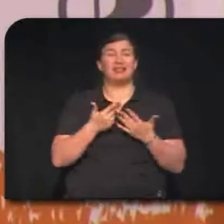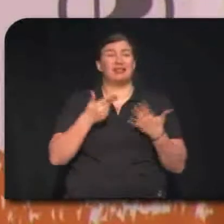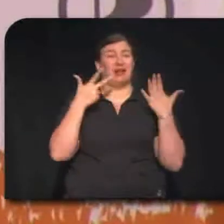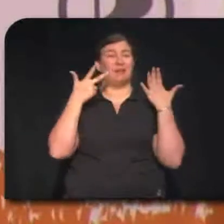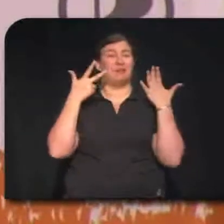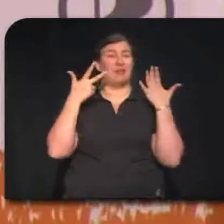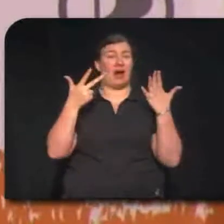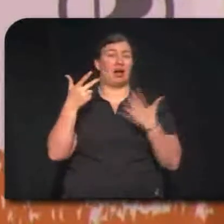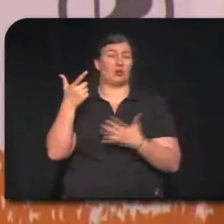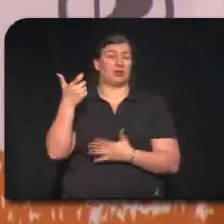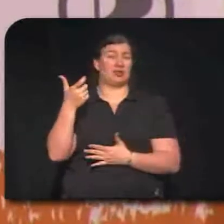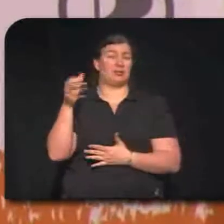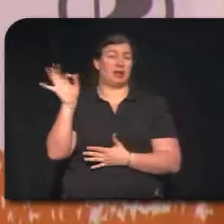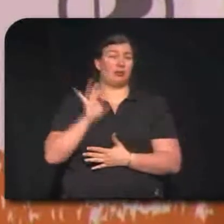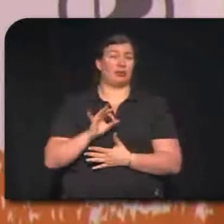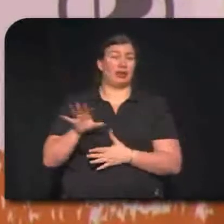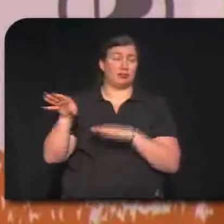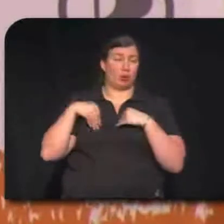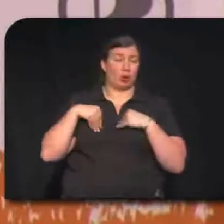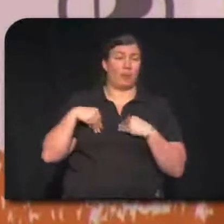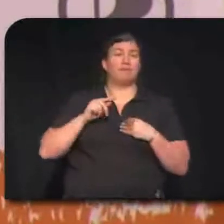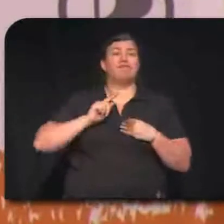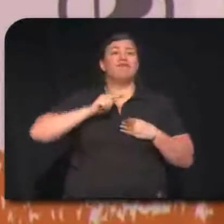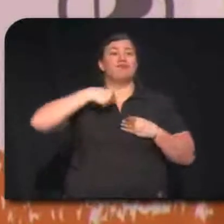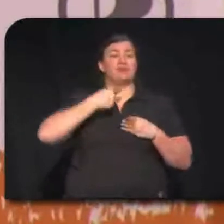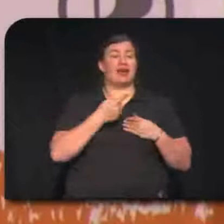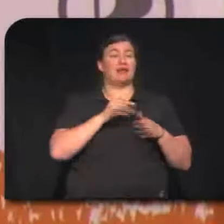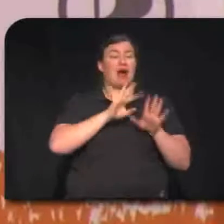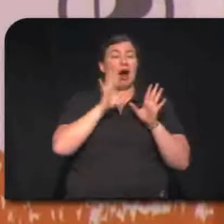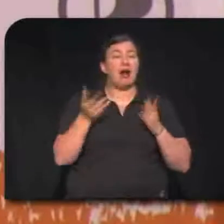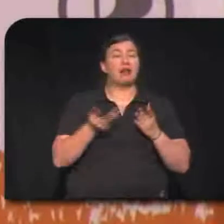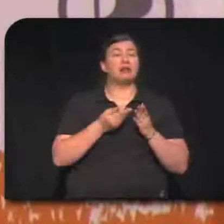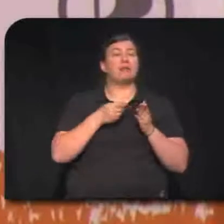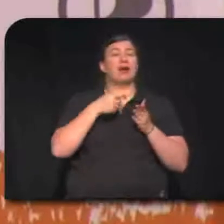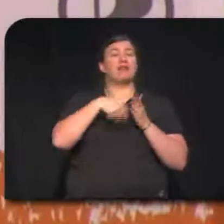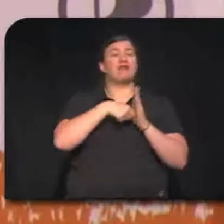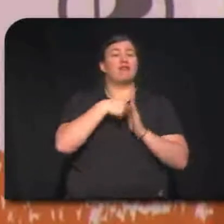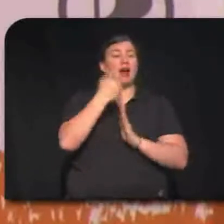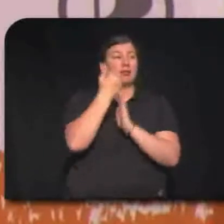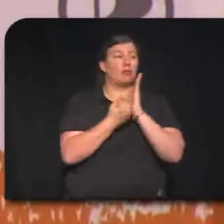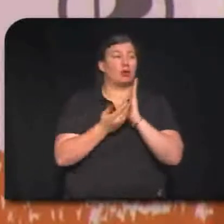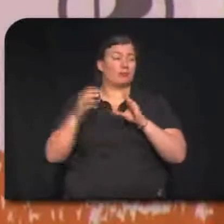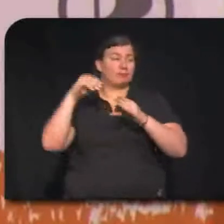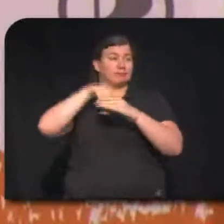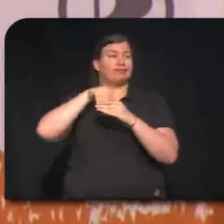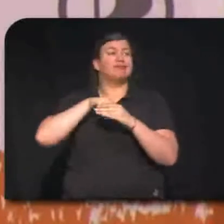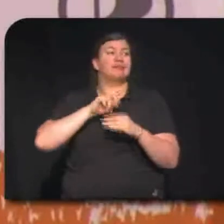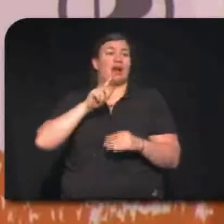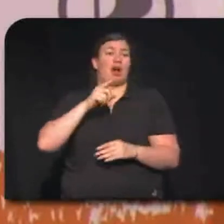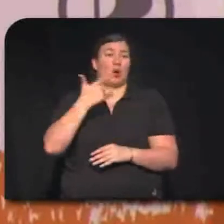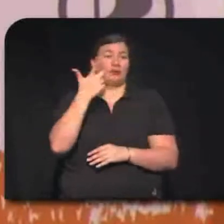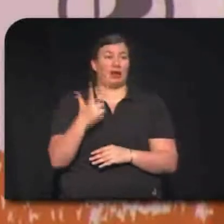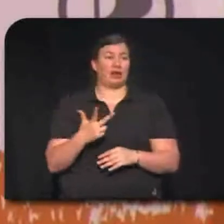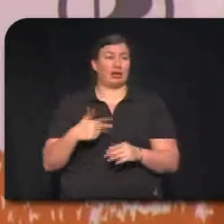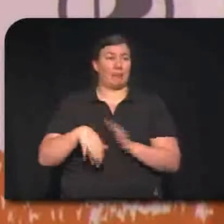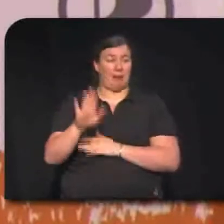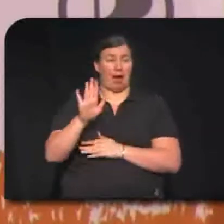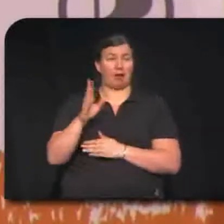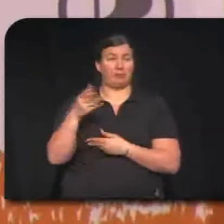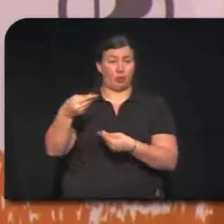Wahlprogramm eingereicht hat dort auch eine zwei Drittel Mehrheit bekommen danach haben wir ihn noch leicht Verarbeiter bearbeitet in der AG